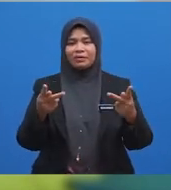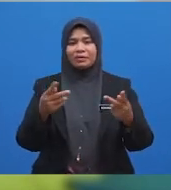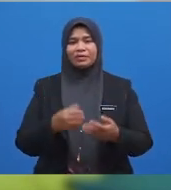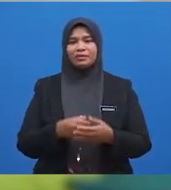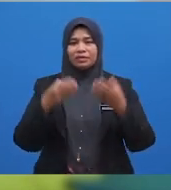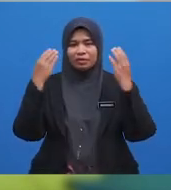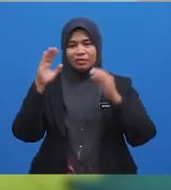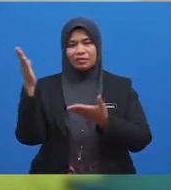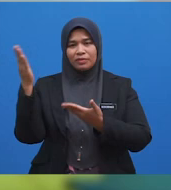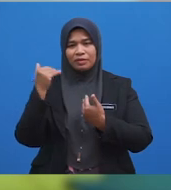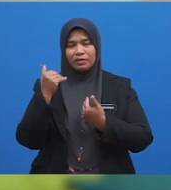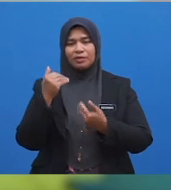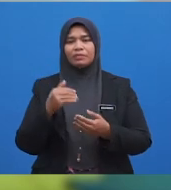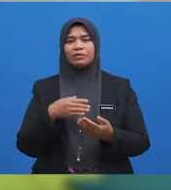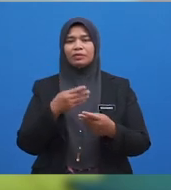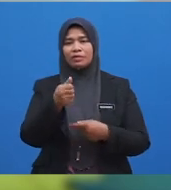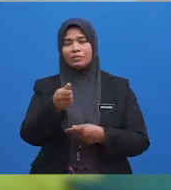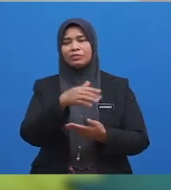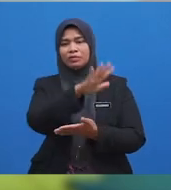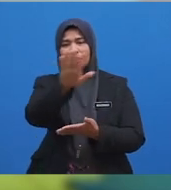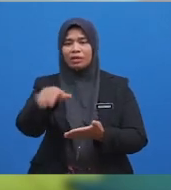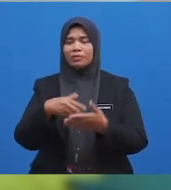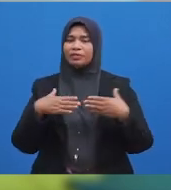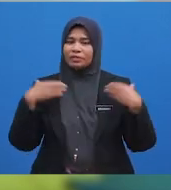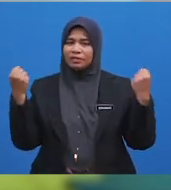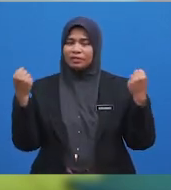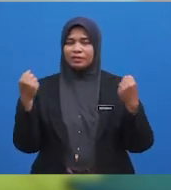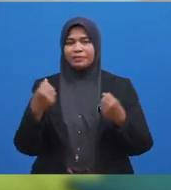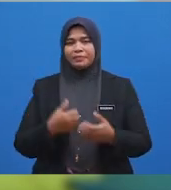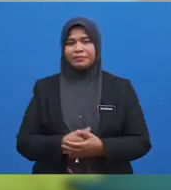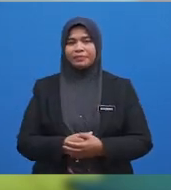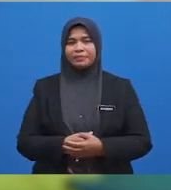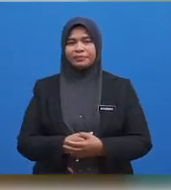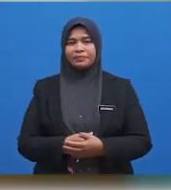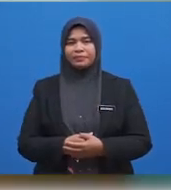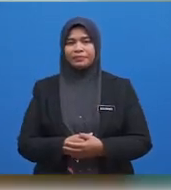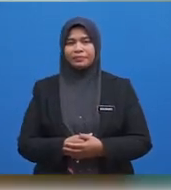Cikgu harap kamu semua sehat walafiat